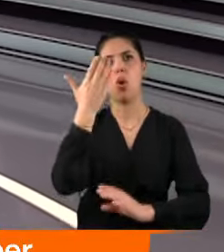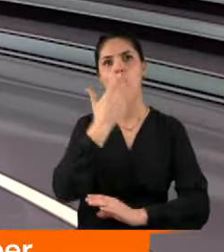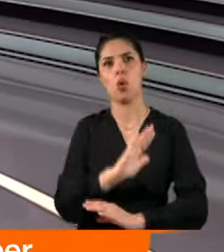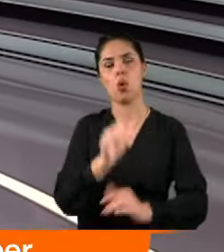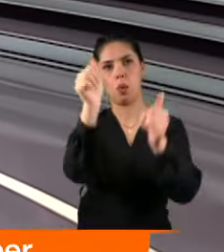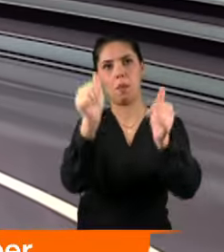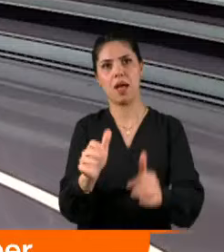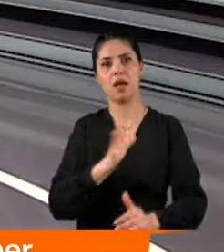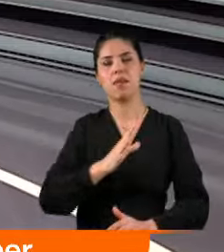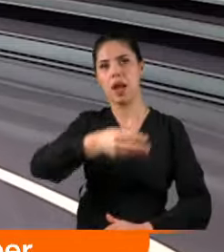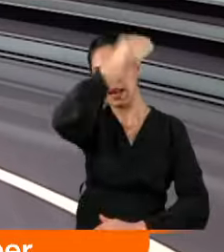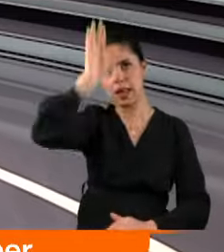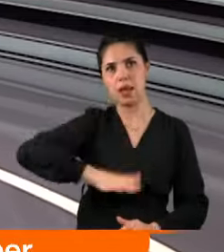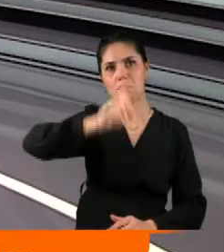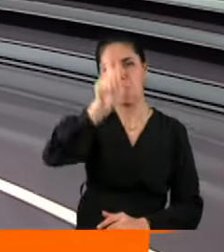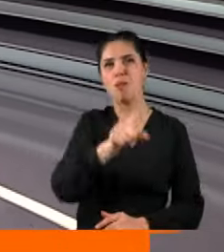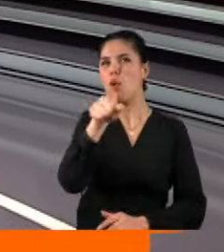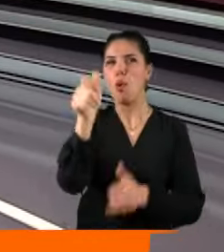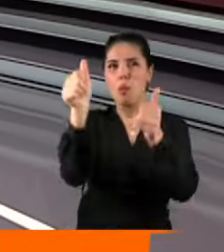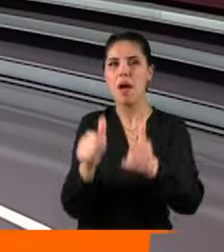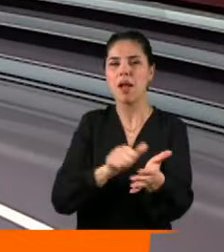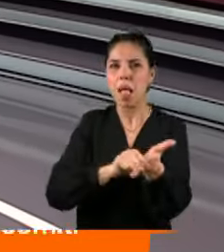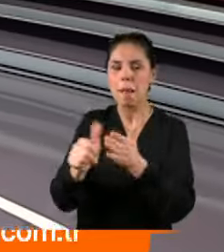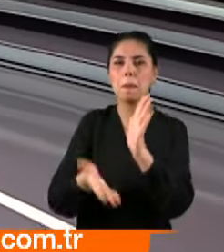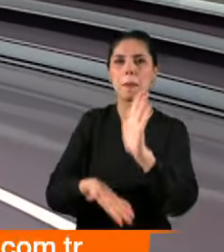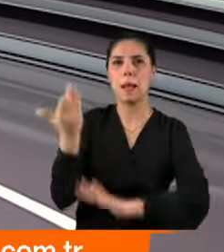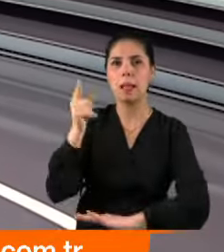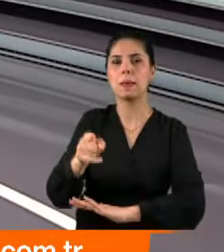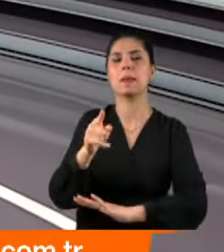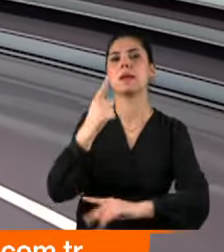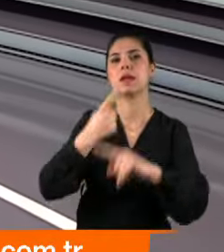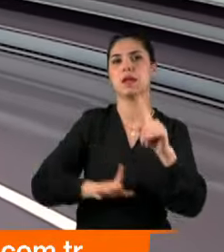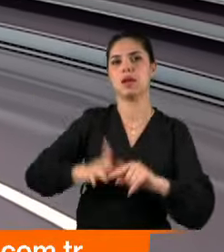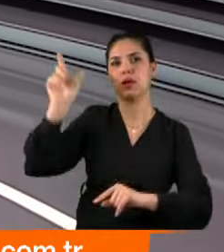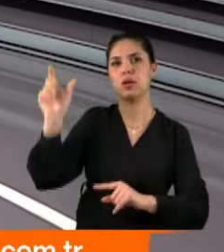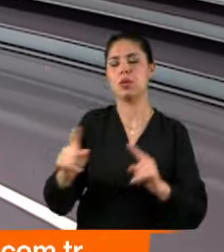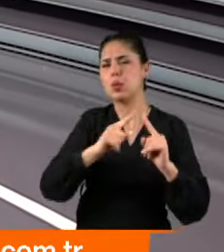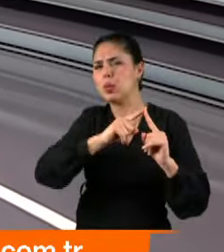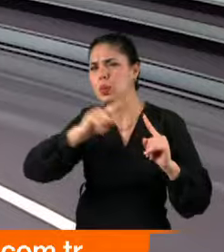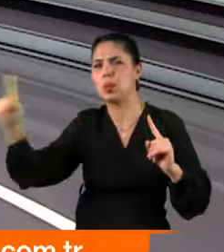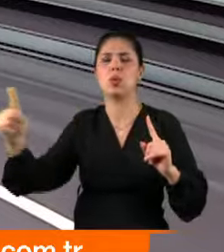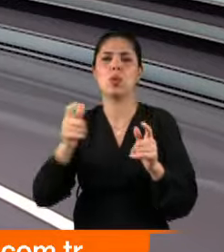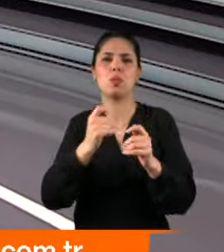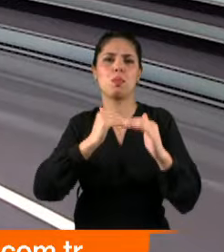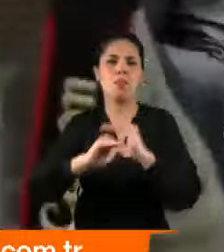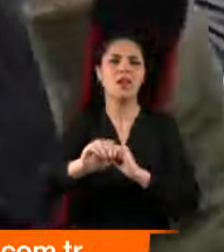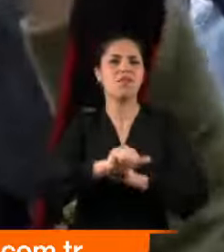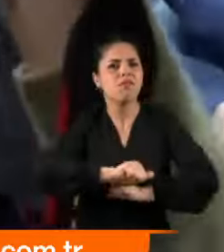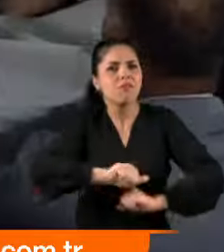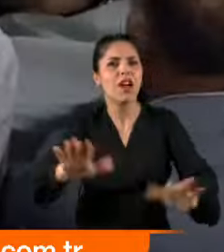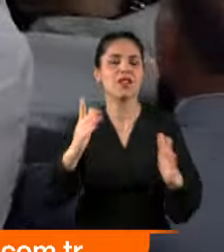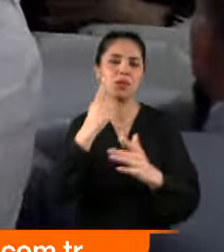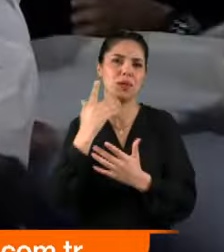donatılmıştı. İmamoğlu o pankartları toplattı. Tam bu sırada Kılıçdaroğlu uzun bir mesaj yayınladı.